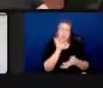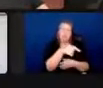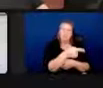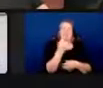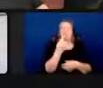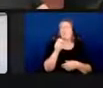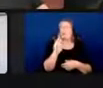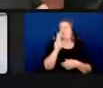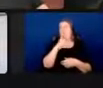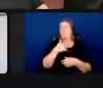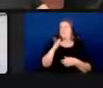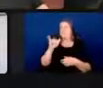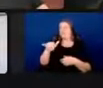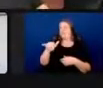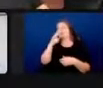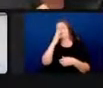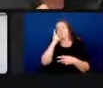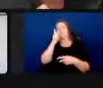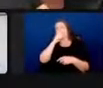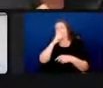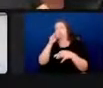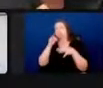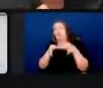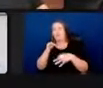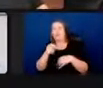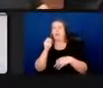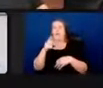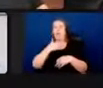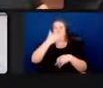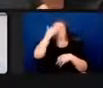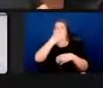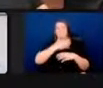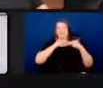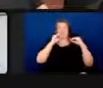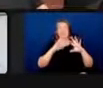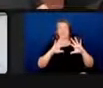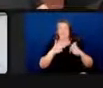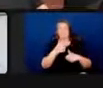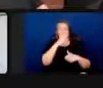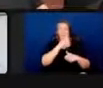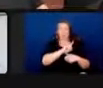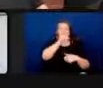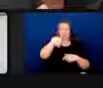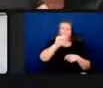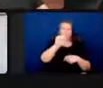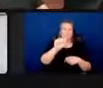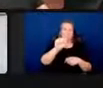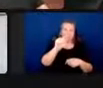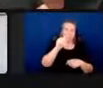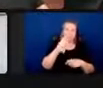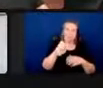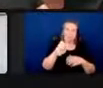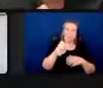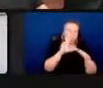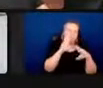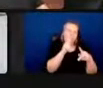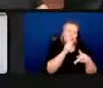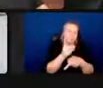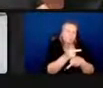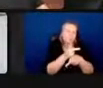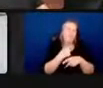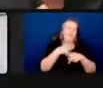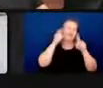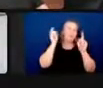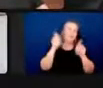hii. Kwa mfano tumeweza kuona tumepiga hatua kwa masuala